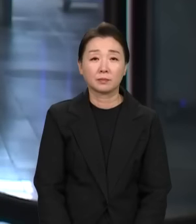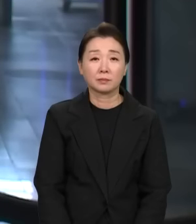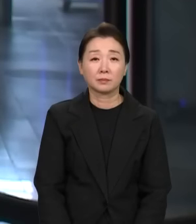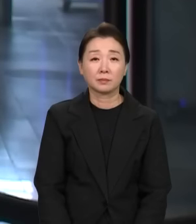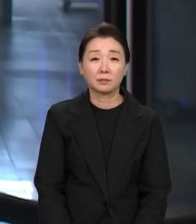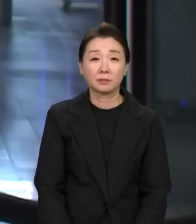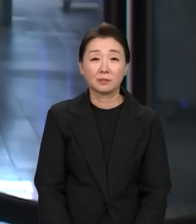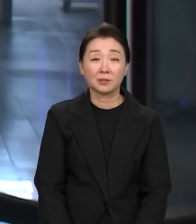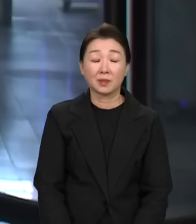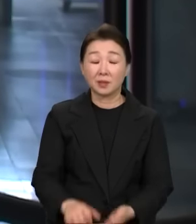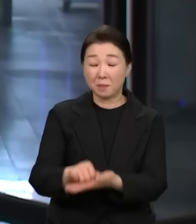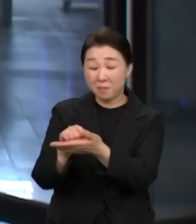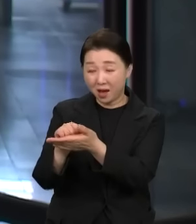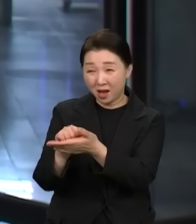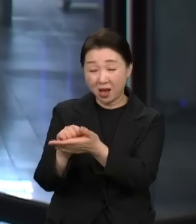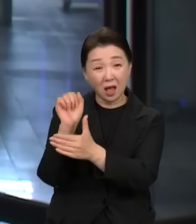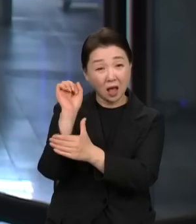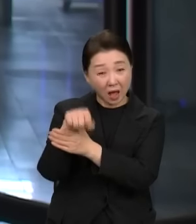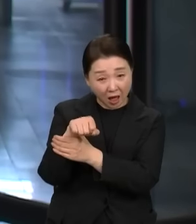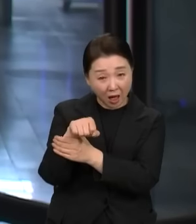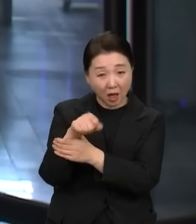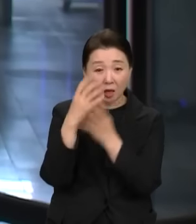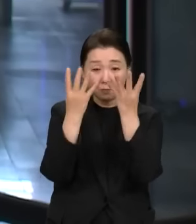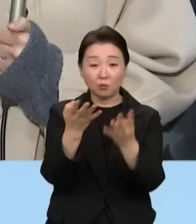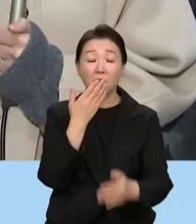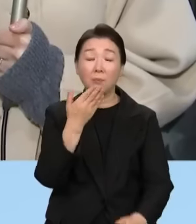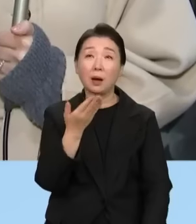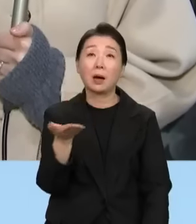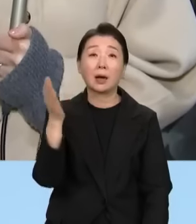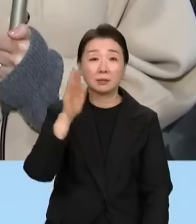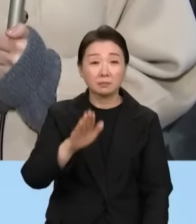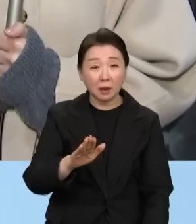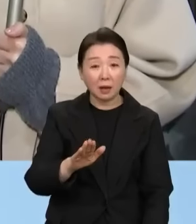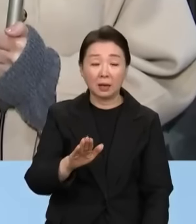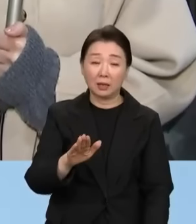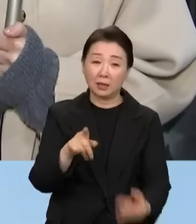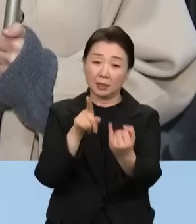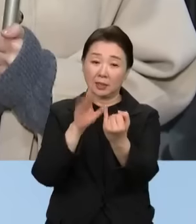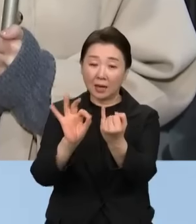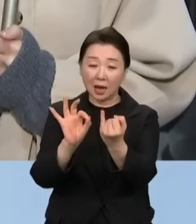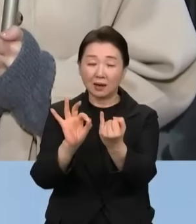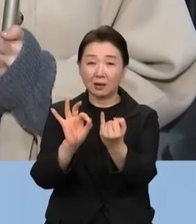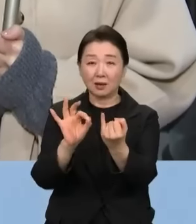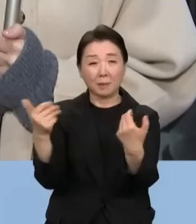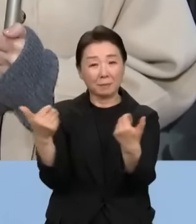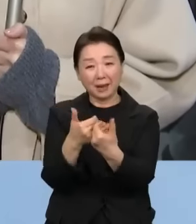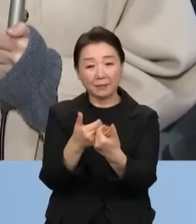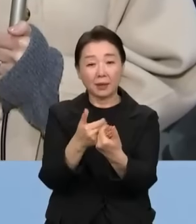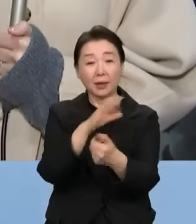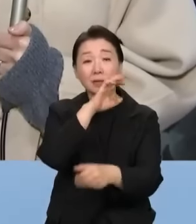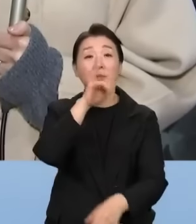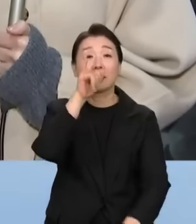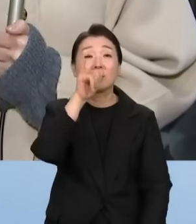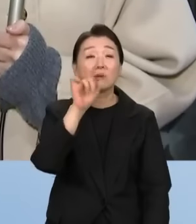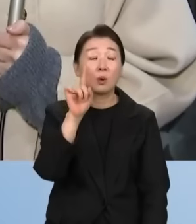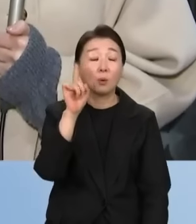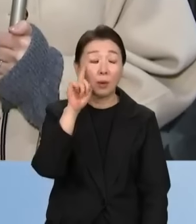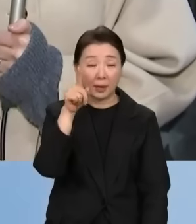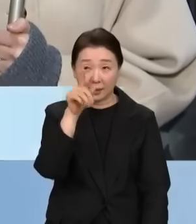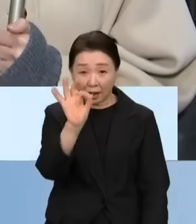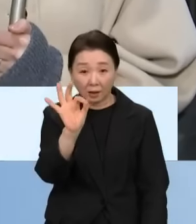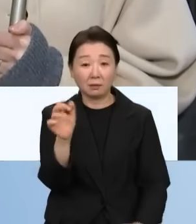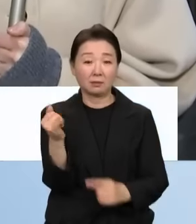네, 이게 뭐 받아들여지면 풀려날 수도 있는 건데요. 아, 그런데 저희가 여기에 대한 강혜경 씨의 반박 역시도 들어봤습니다. 자, 일단 강혜경